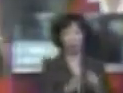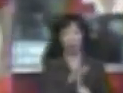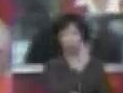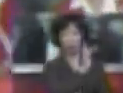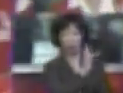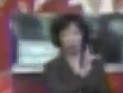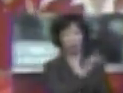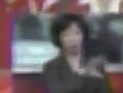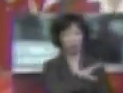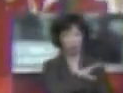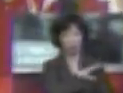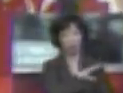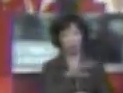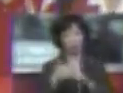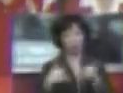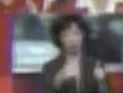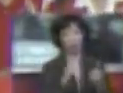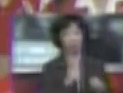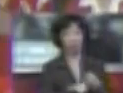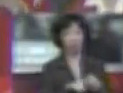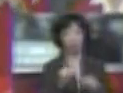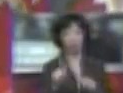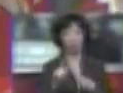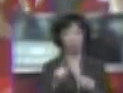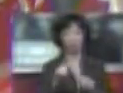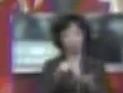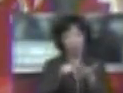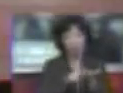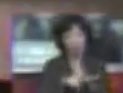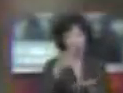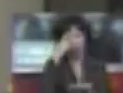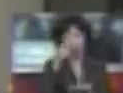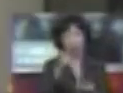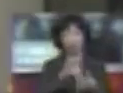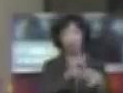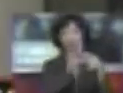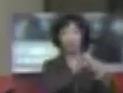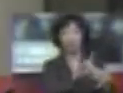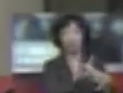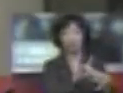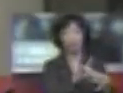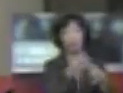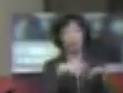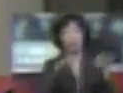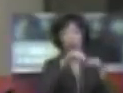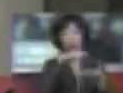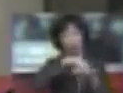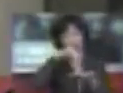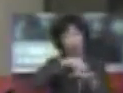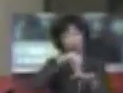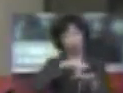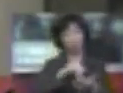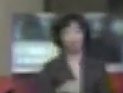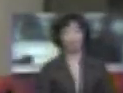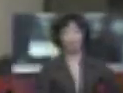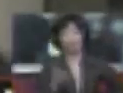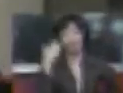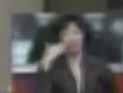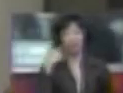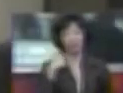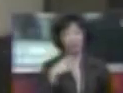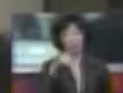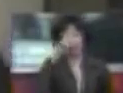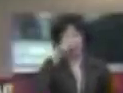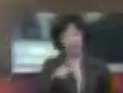player na si Alan Caidic ang leksyong binigay ni Dalupan. Importante pa rin ang studies ano, kasi naiinis yan sa amin pag nakikita niya